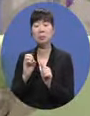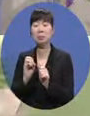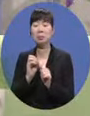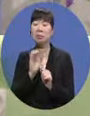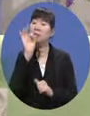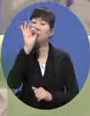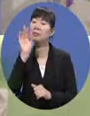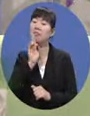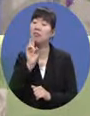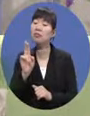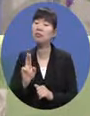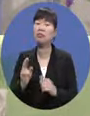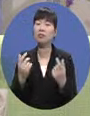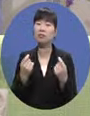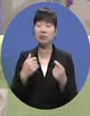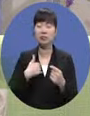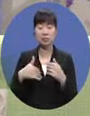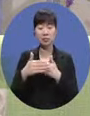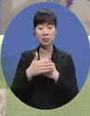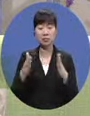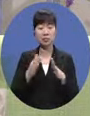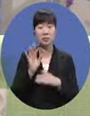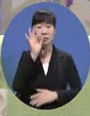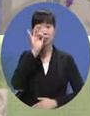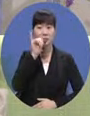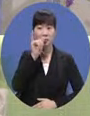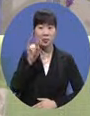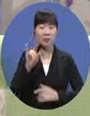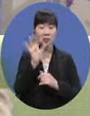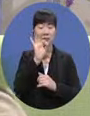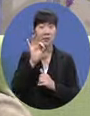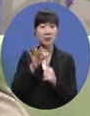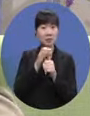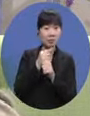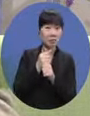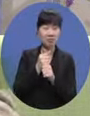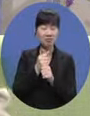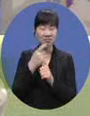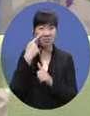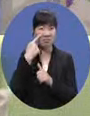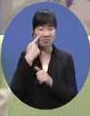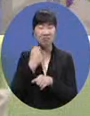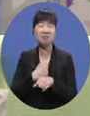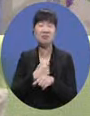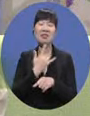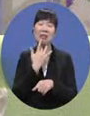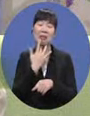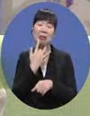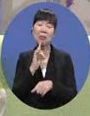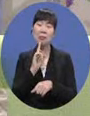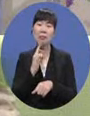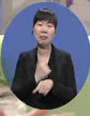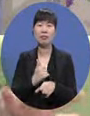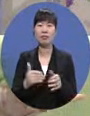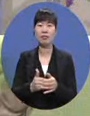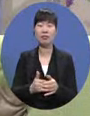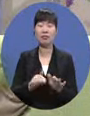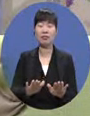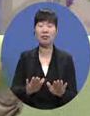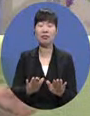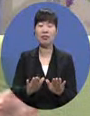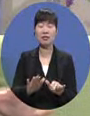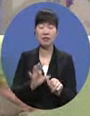돼지야 뭐 이래버린다든가, 야 우리 반에 돼지 있냐? 오늘 뭐 돼지 한 마리 잡자 뭐 이렇게 하면 계속 이러는 거죠. 네. 이렇게 해서 이제 이 아이가 아주